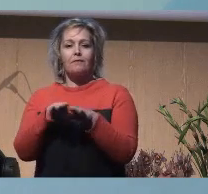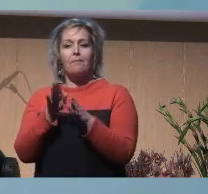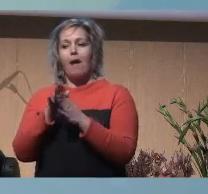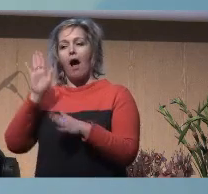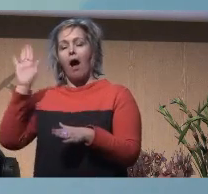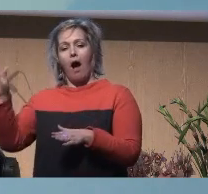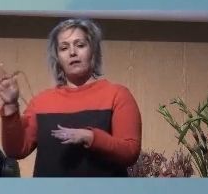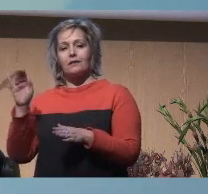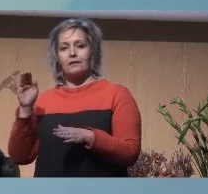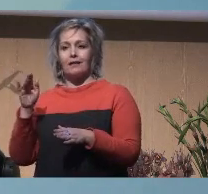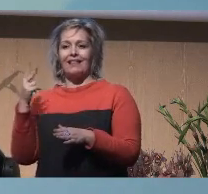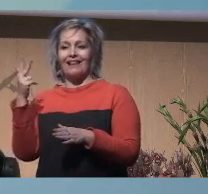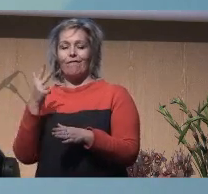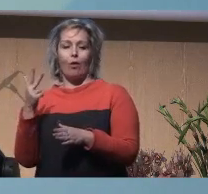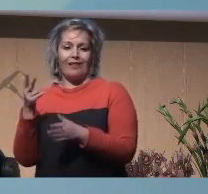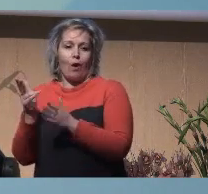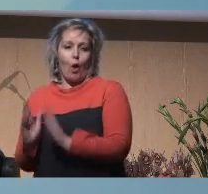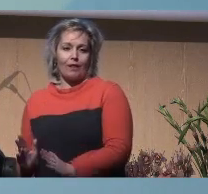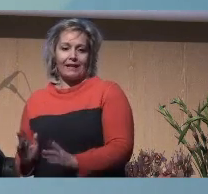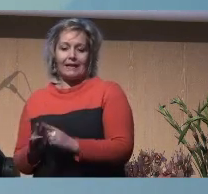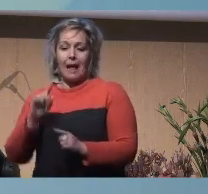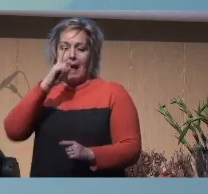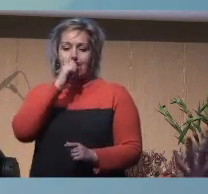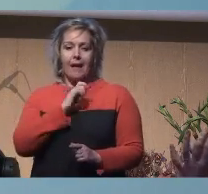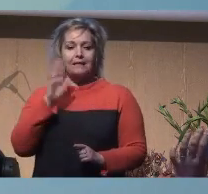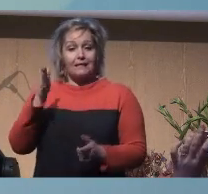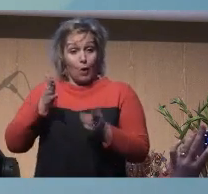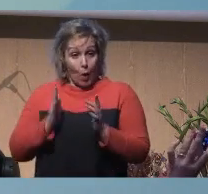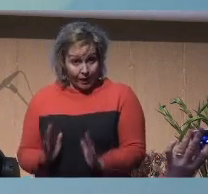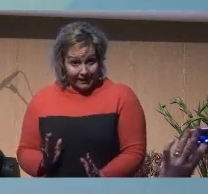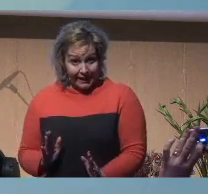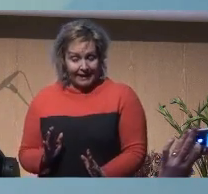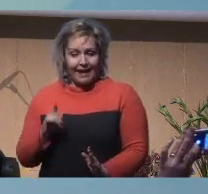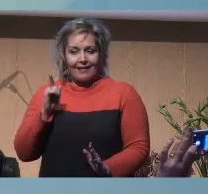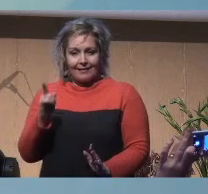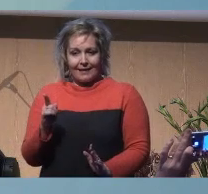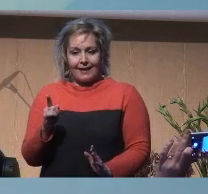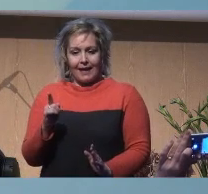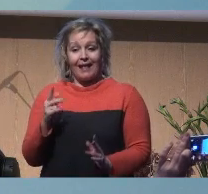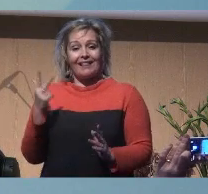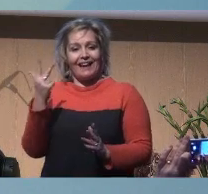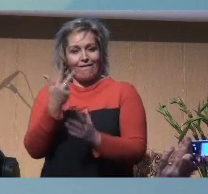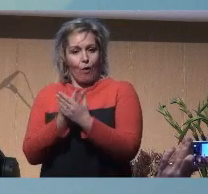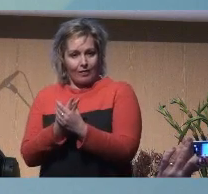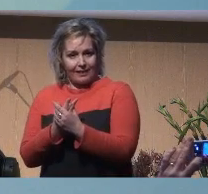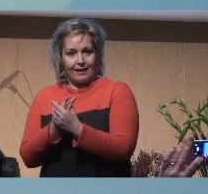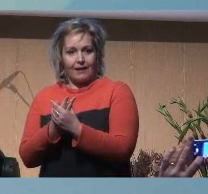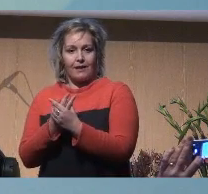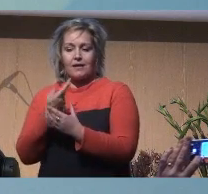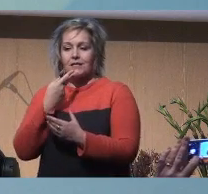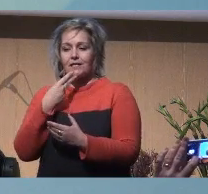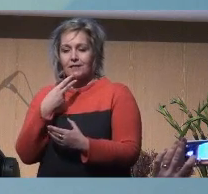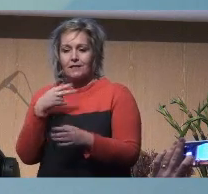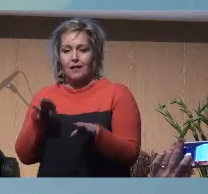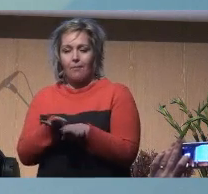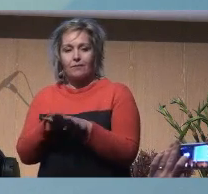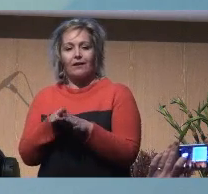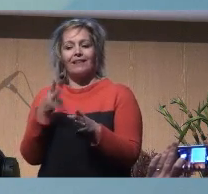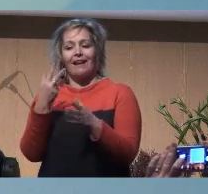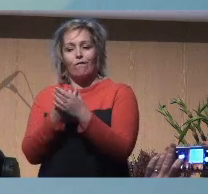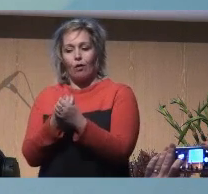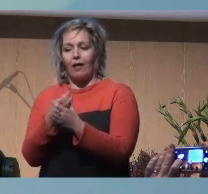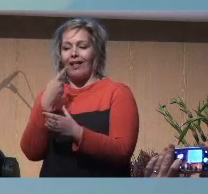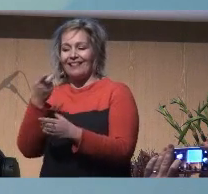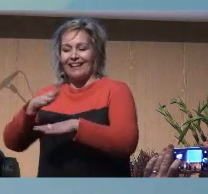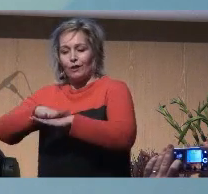hans tvefoldige holdning. Menneskets holdning er tvefoldig, svarende til tvefoldigheten av